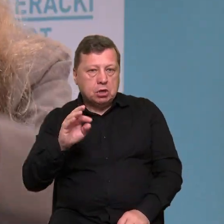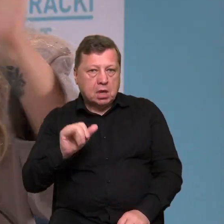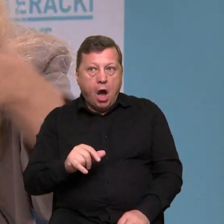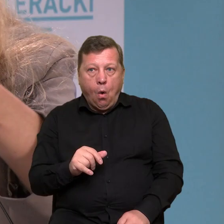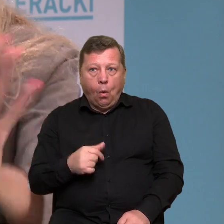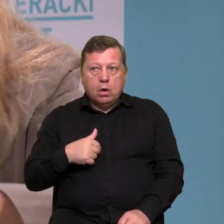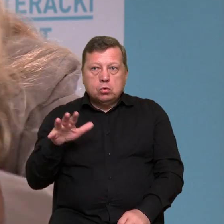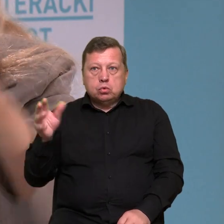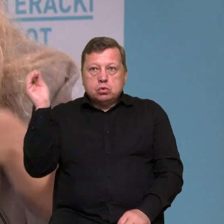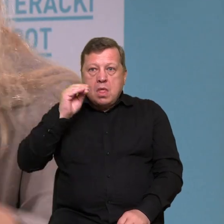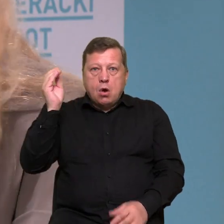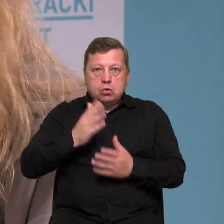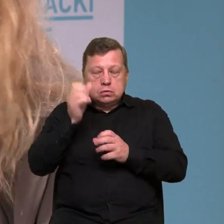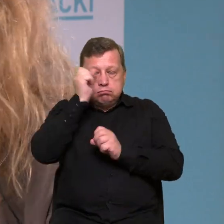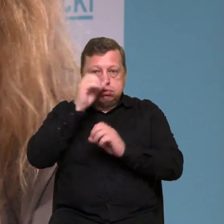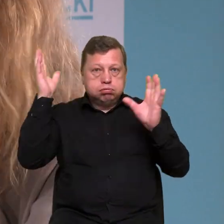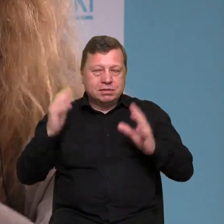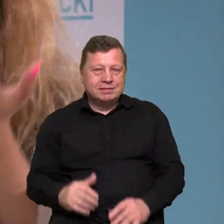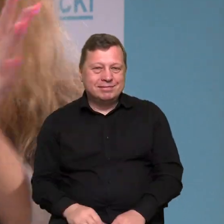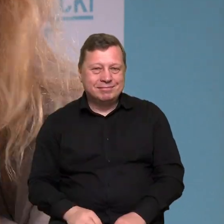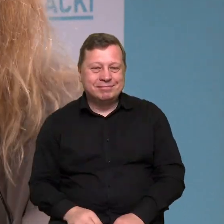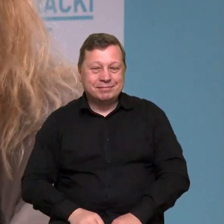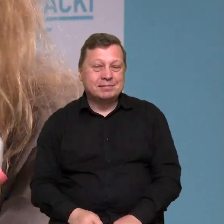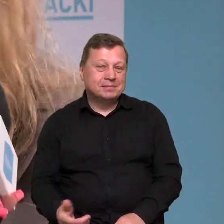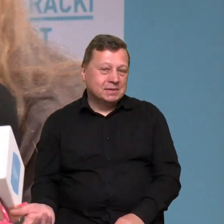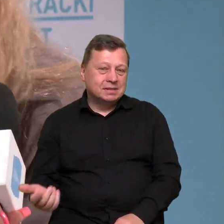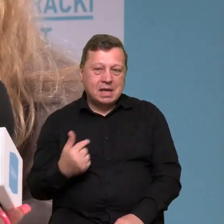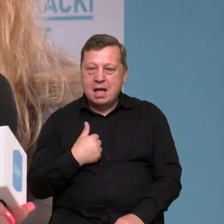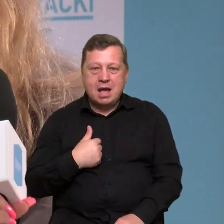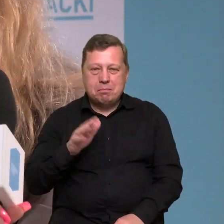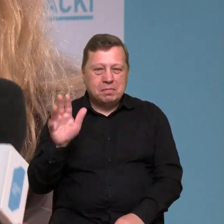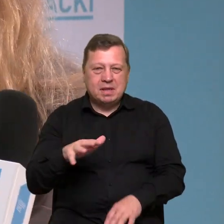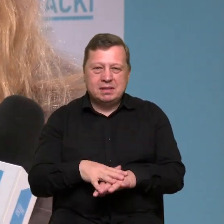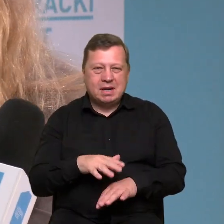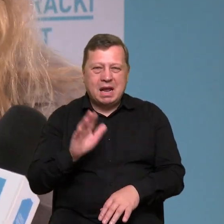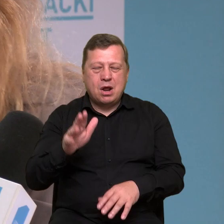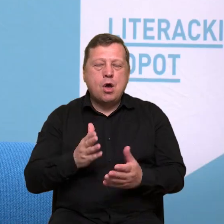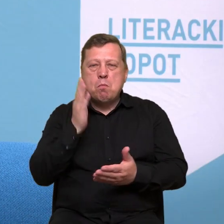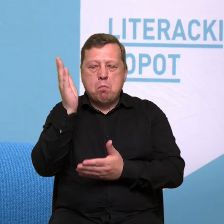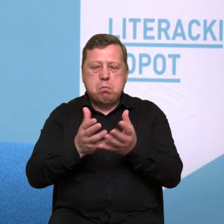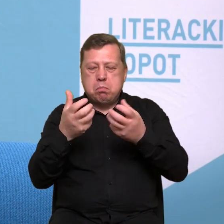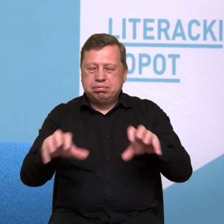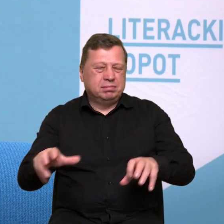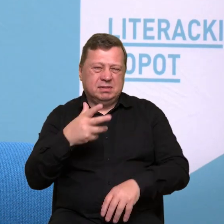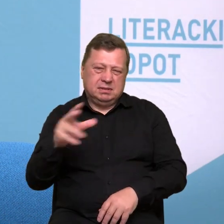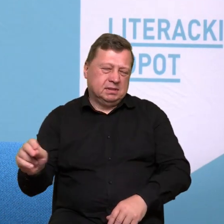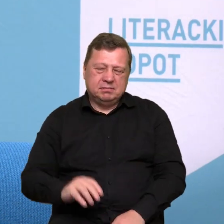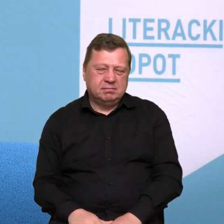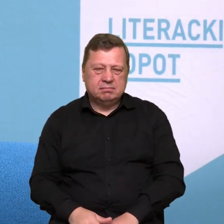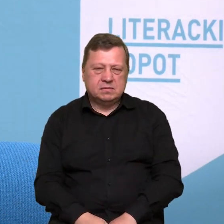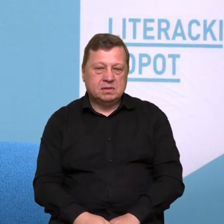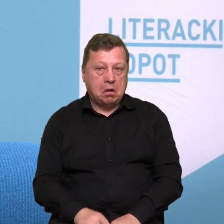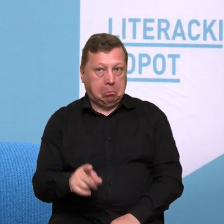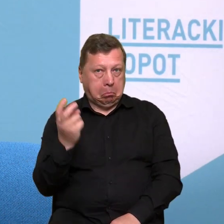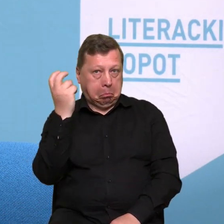dużo nauczyłem. Ale w każdym razie ja to bym potraktowała ponad podziałem na płci. To jest